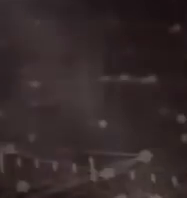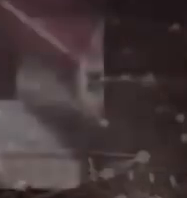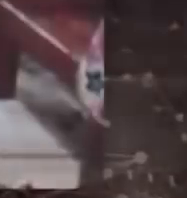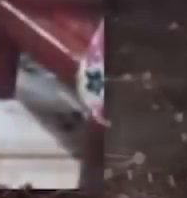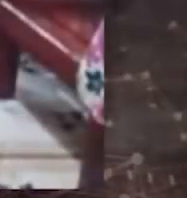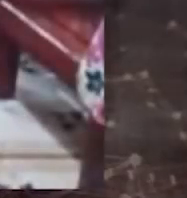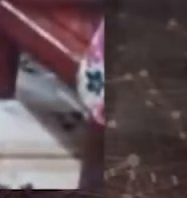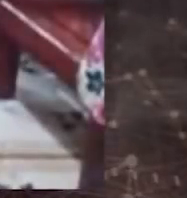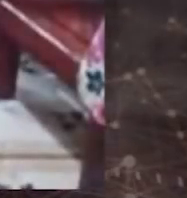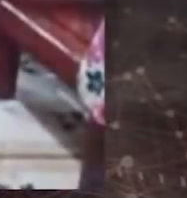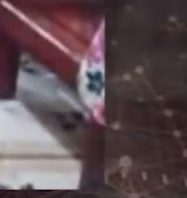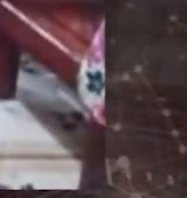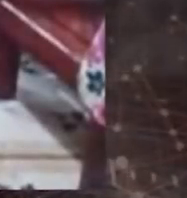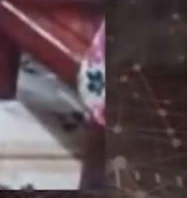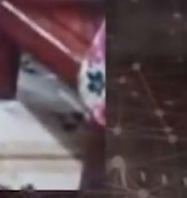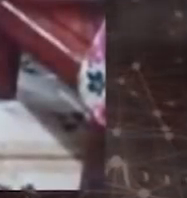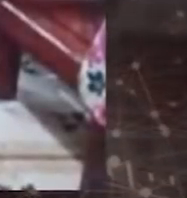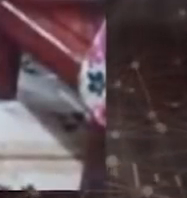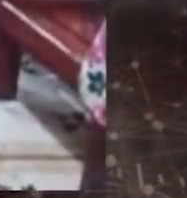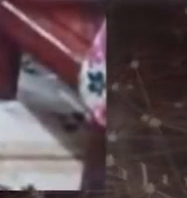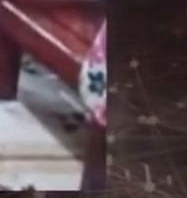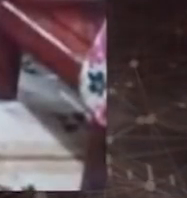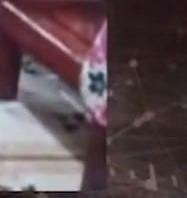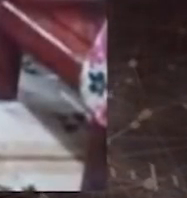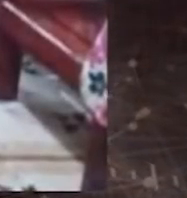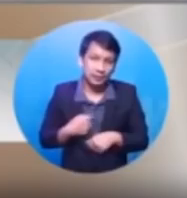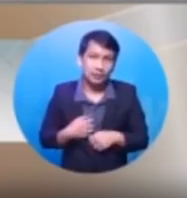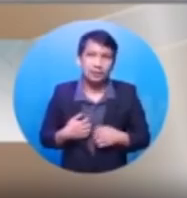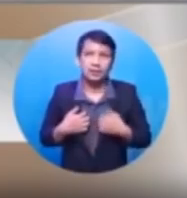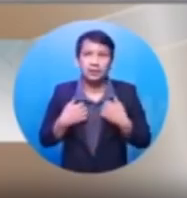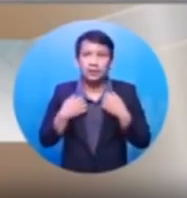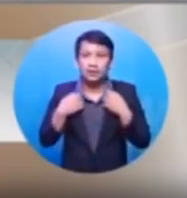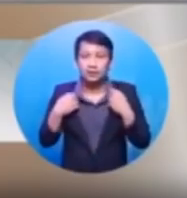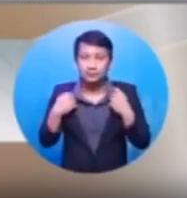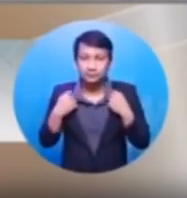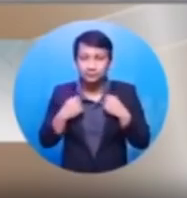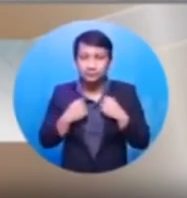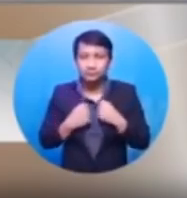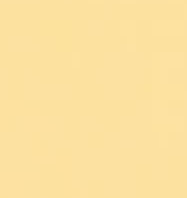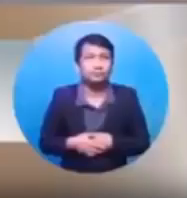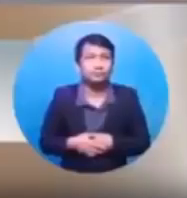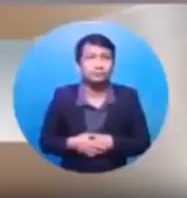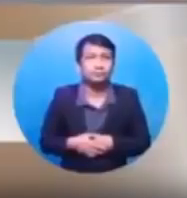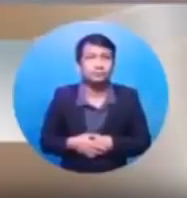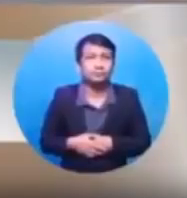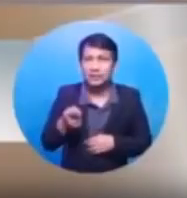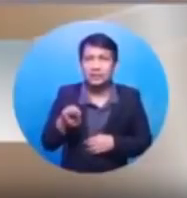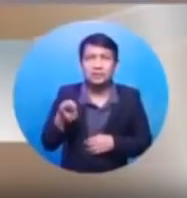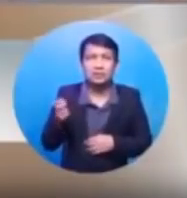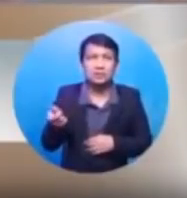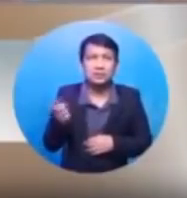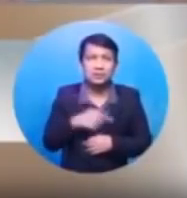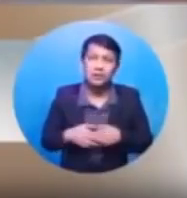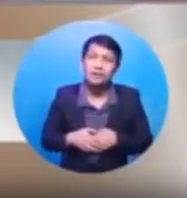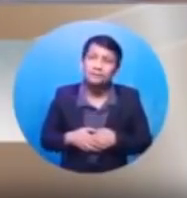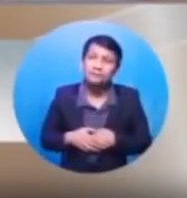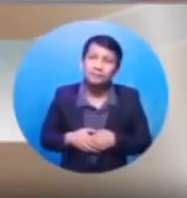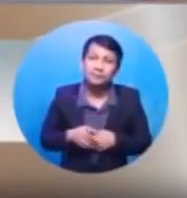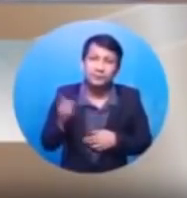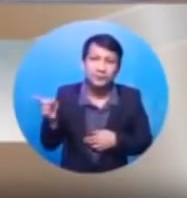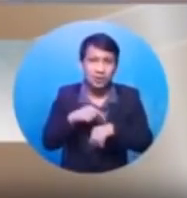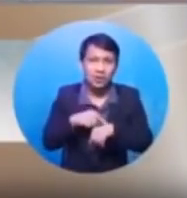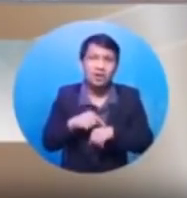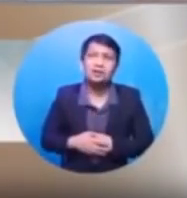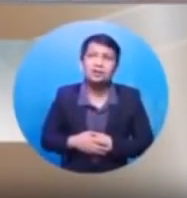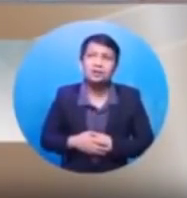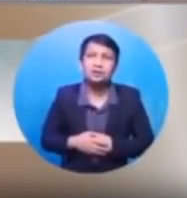mo, 5 taon pa pong pindan ng sa Hong Kong. Masyadong pawa lang yan, Sir. Mama Nelisa, ganito na lang po, ma'am. Doon po